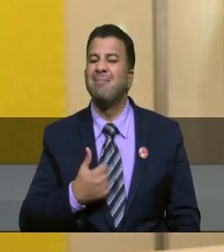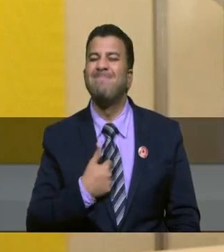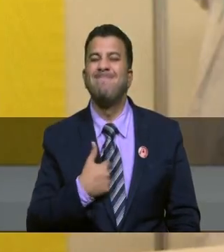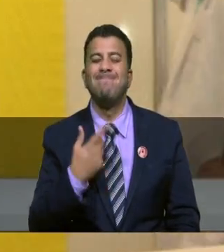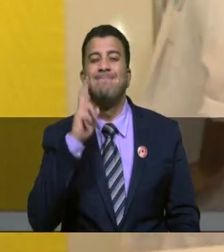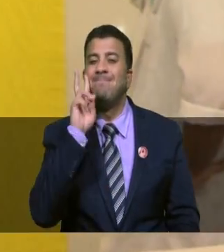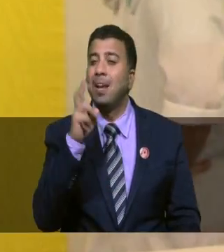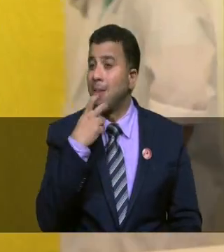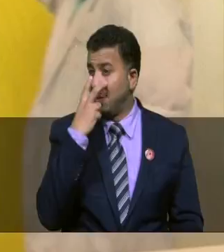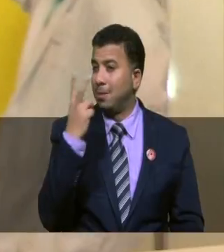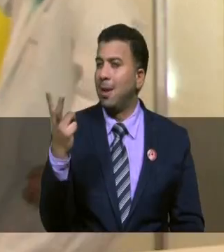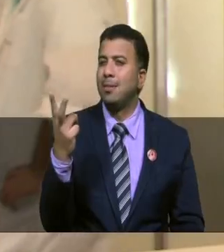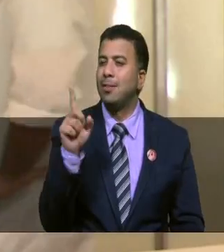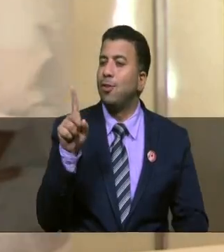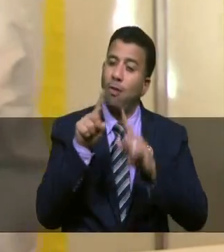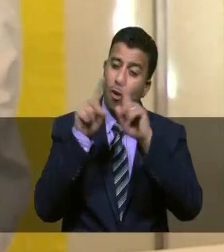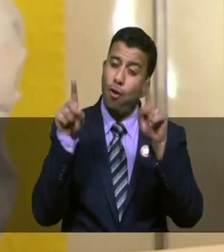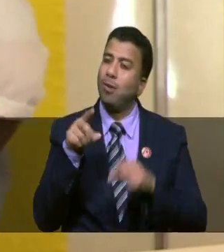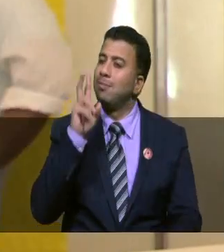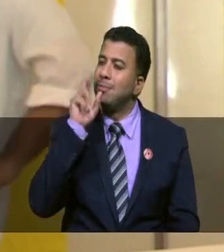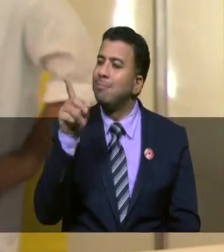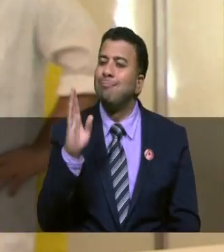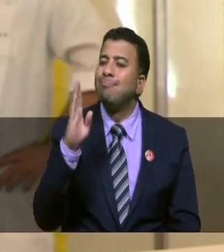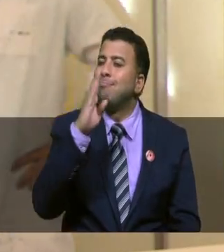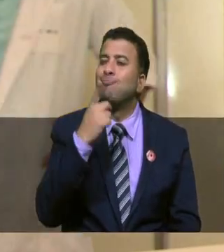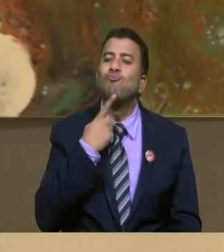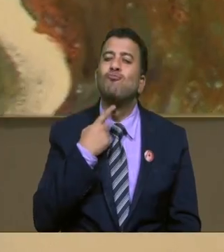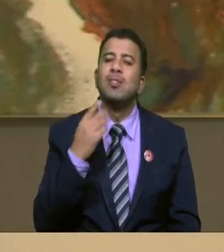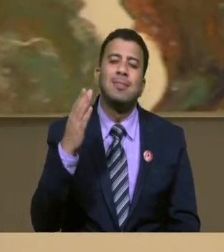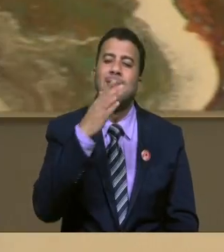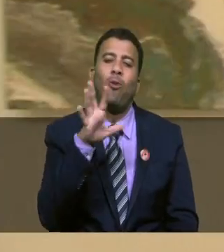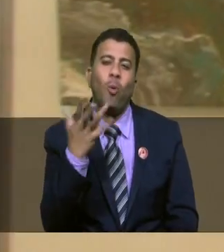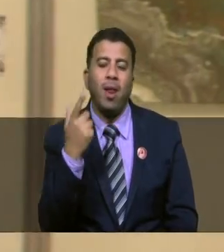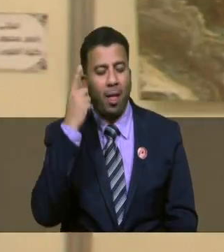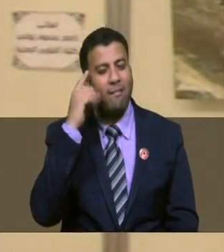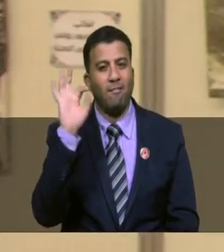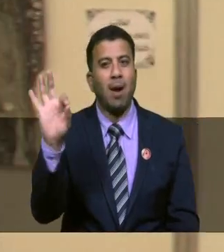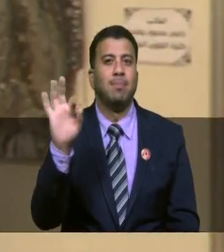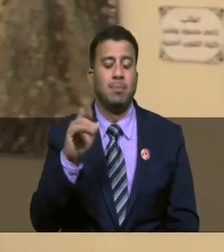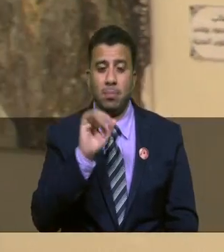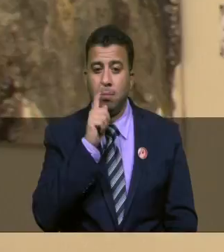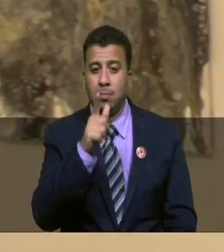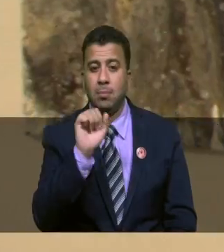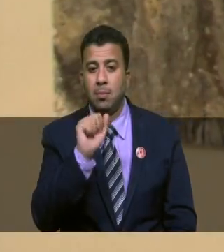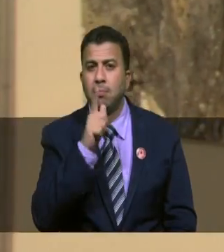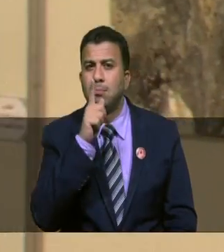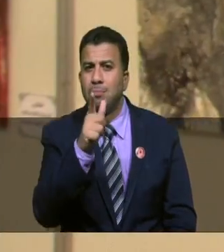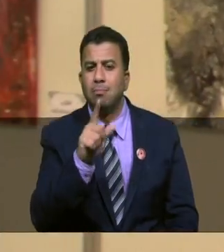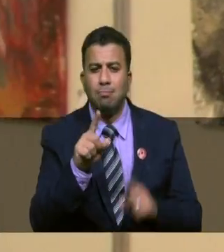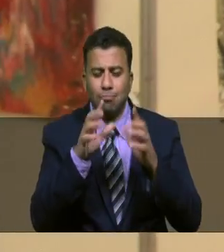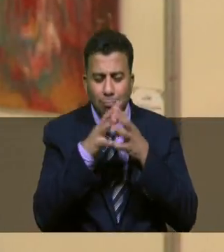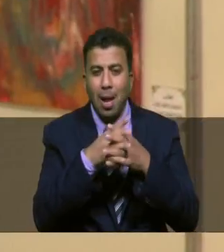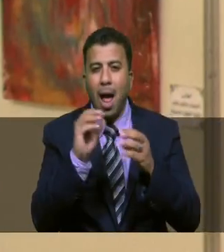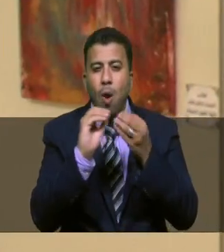من مجرد نظرة أو نظرة للوحة، أنا أعرف ميول الشخص لهذه اللوحة. من لوحات الإكليريك سيز التي دمجت